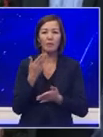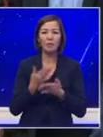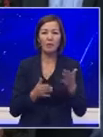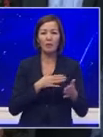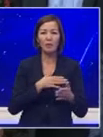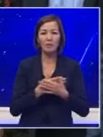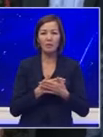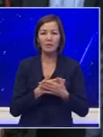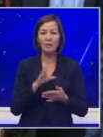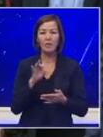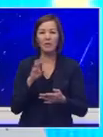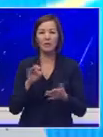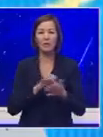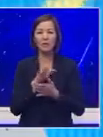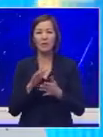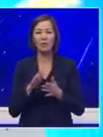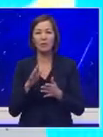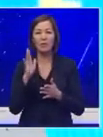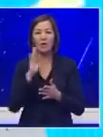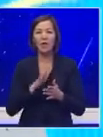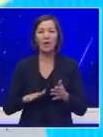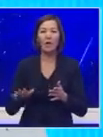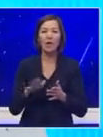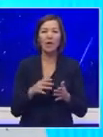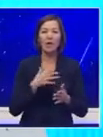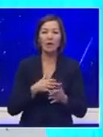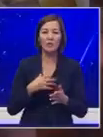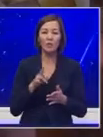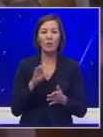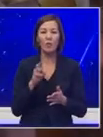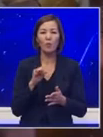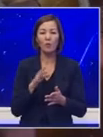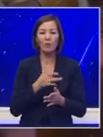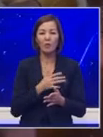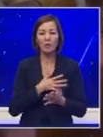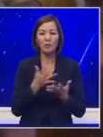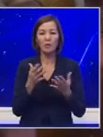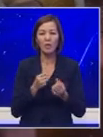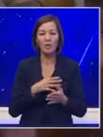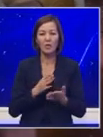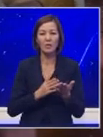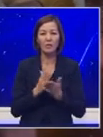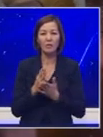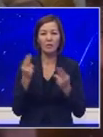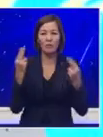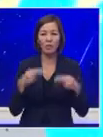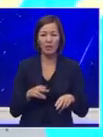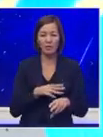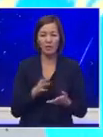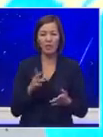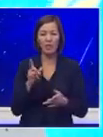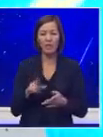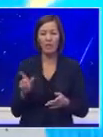Белсенділер Есік көлінің тағдырына алаңдаулы. Айтуларынша көл жеке қолға өтіп кеткен, кіреберісінде шлагбаум адам